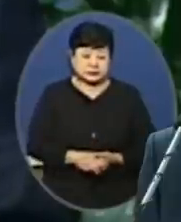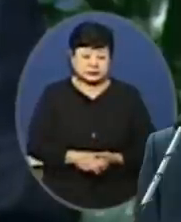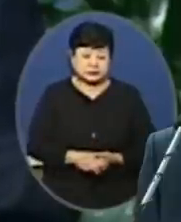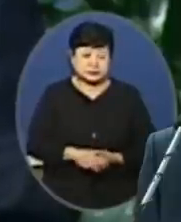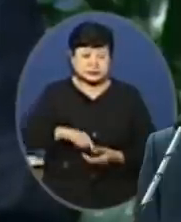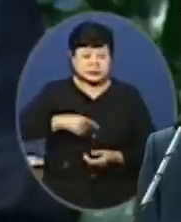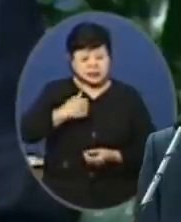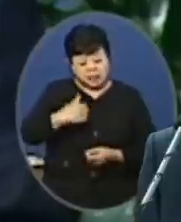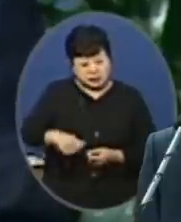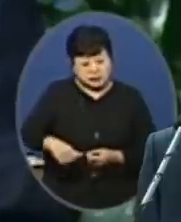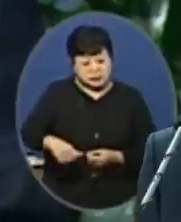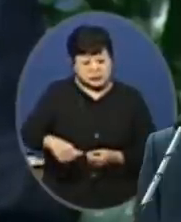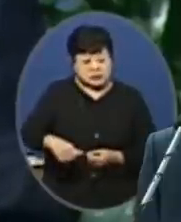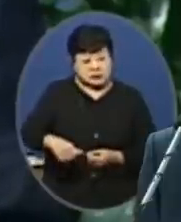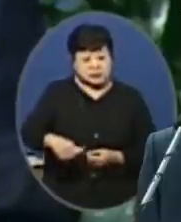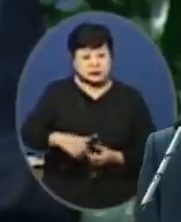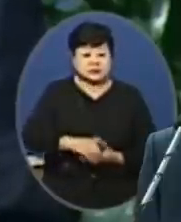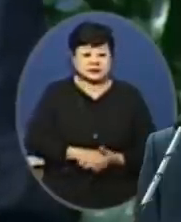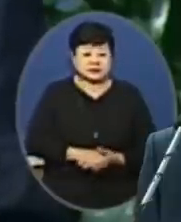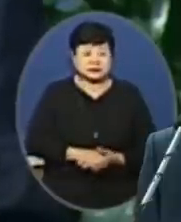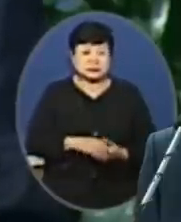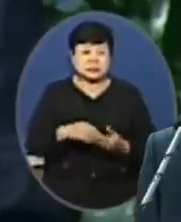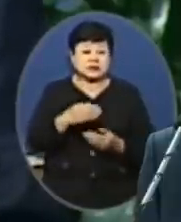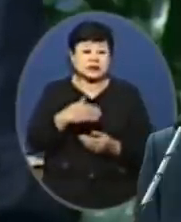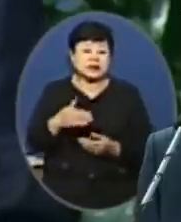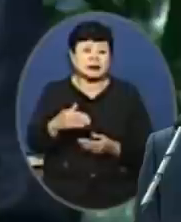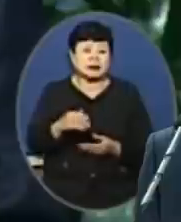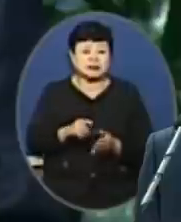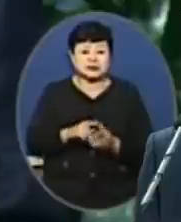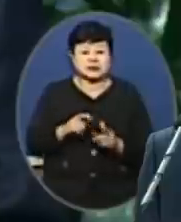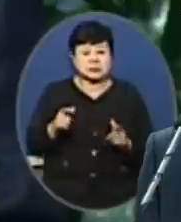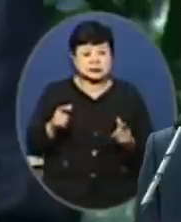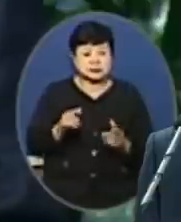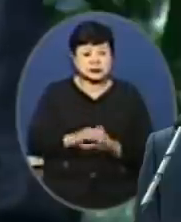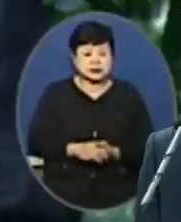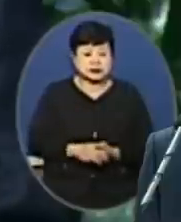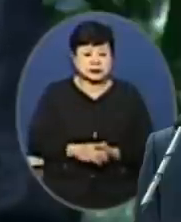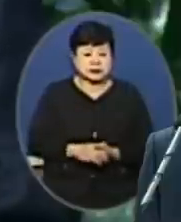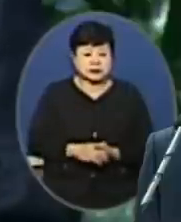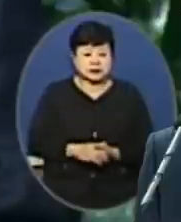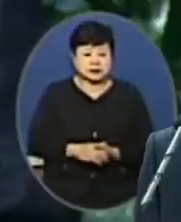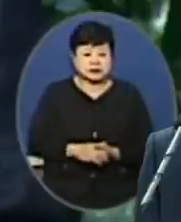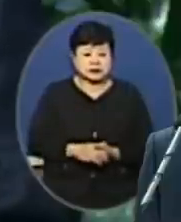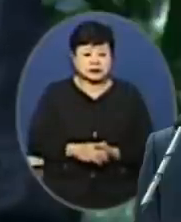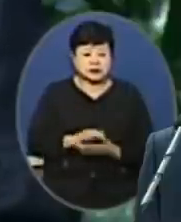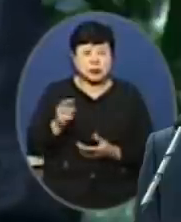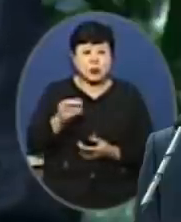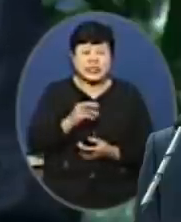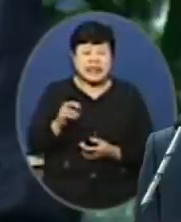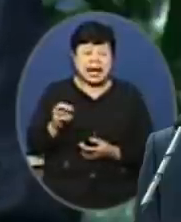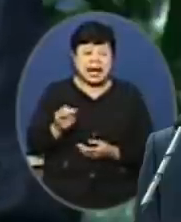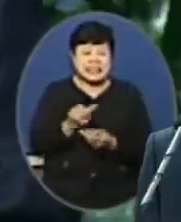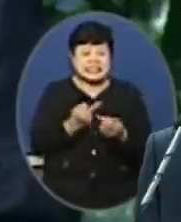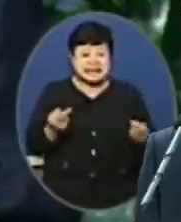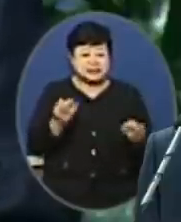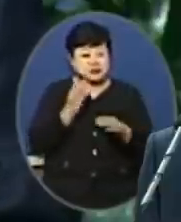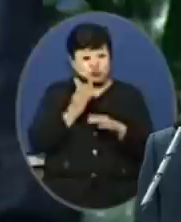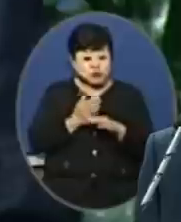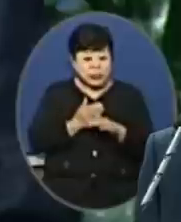절대로 자기 아들을 데리고 갈 것을 믿지 않았었습니다. 왜냐하면 모리아산 중턱에